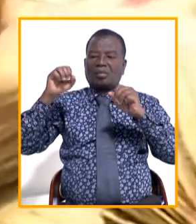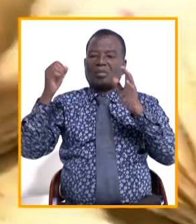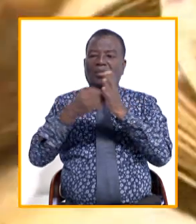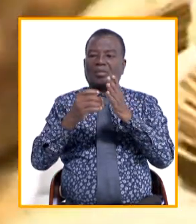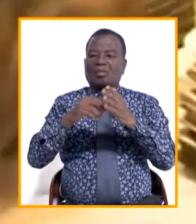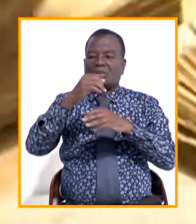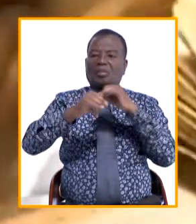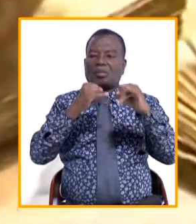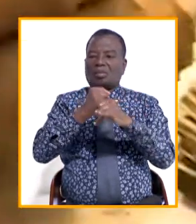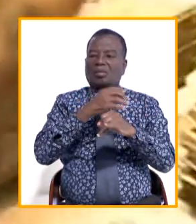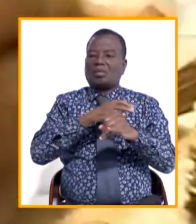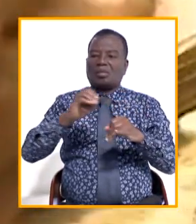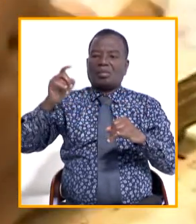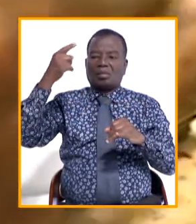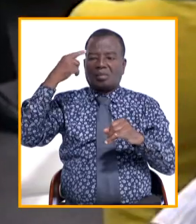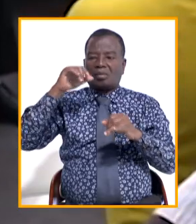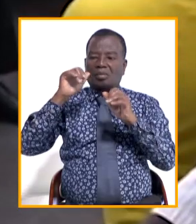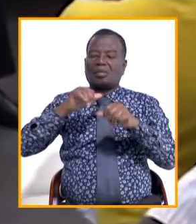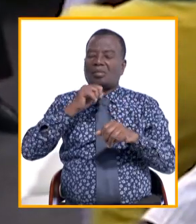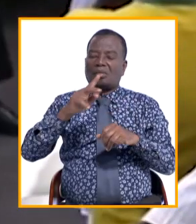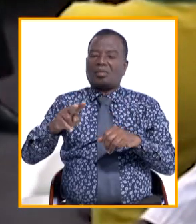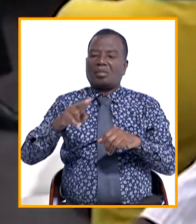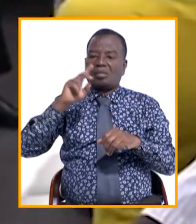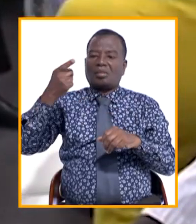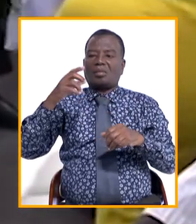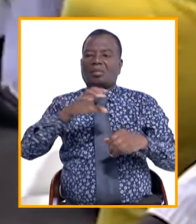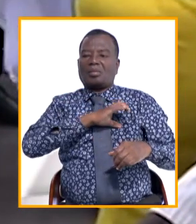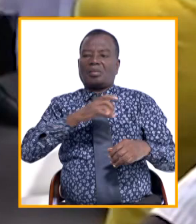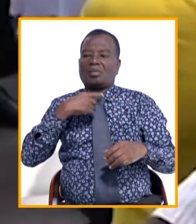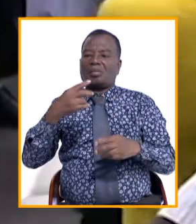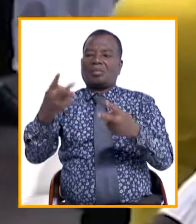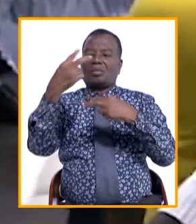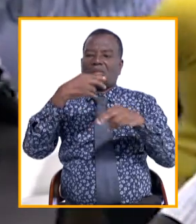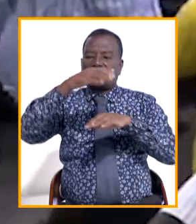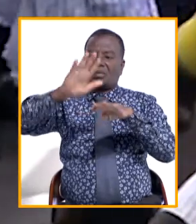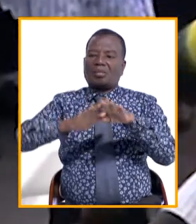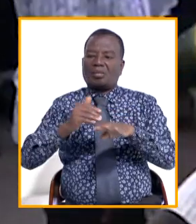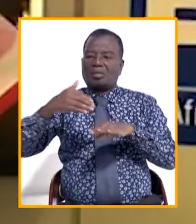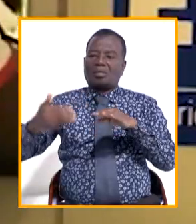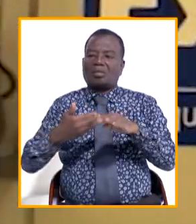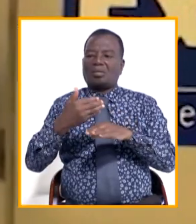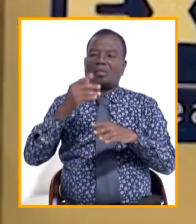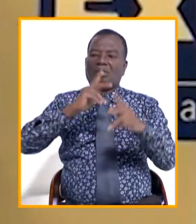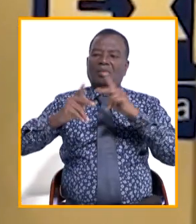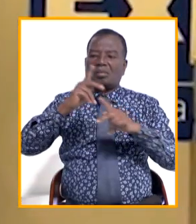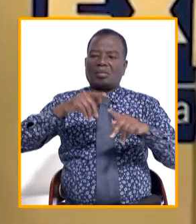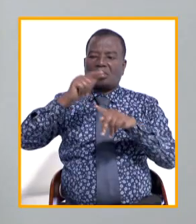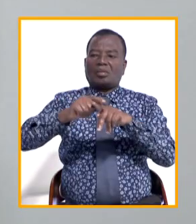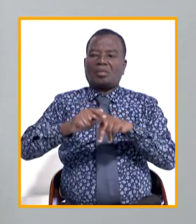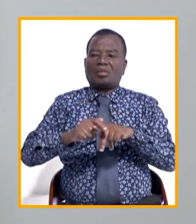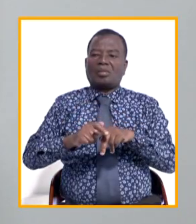an. Aujourd'hui, l'État ne veut plus être le seul policier de la lutte. Il invite les populations à s'y impliquer, d'où le thème